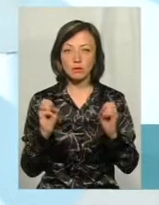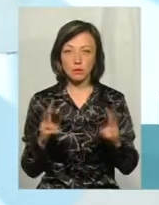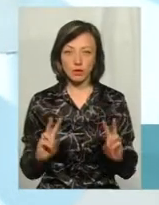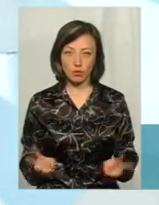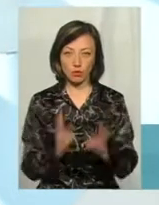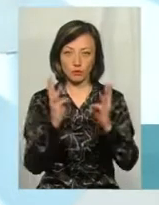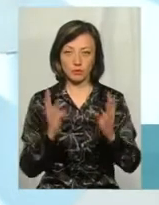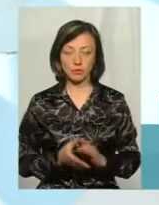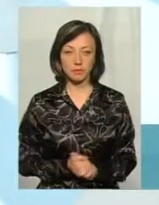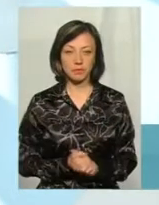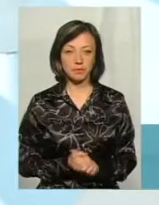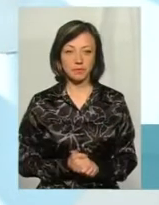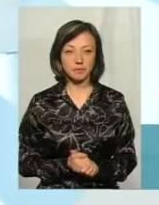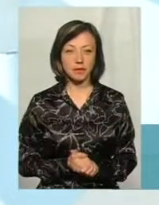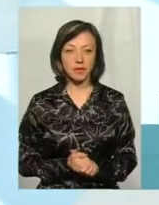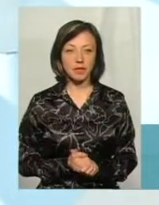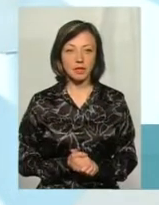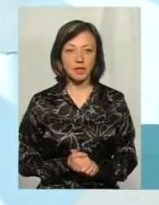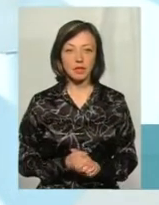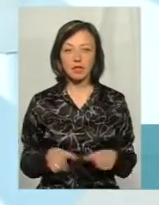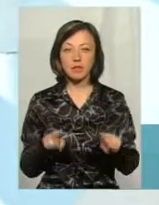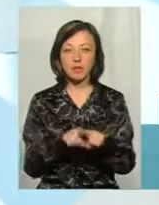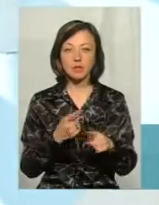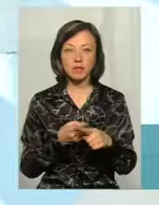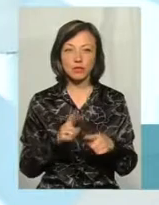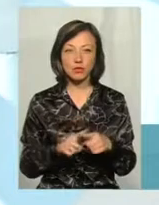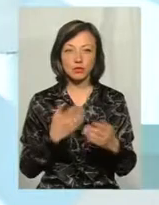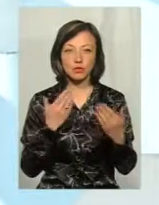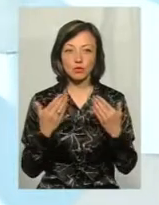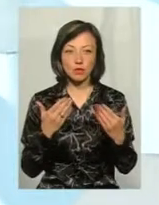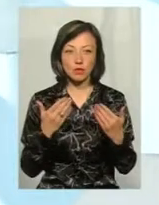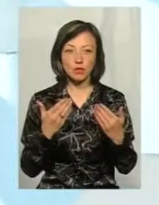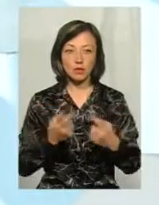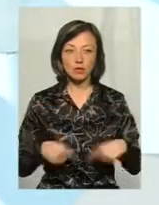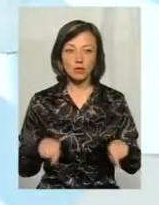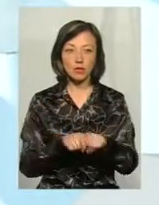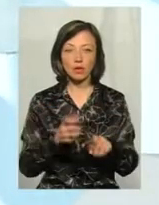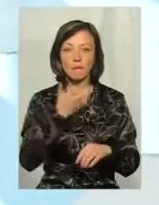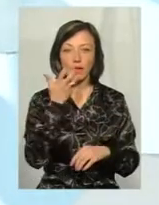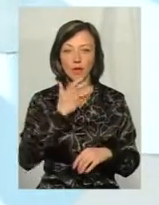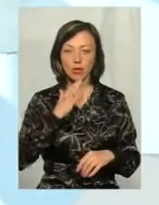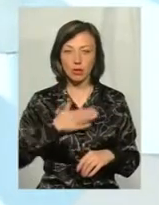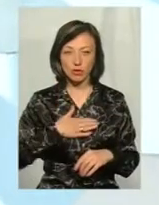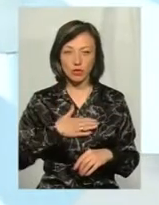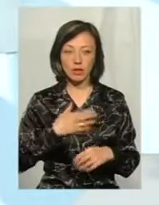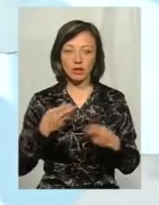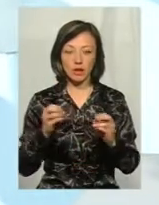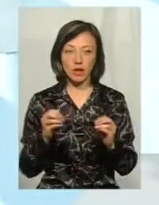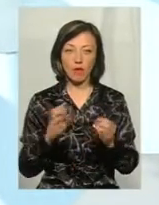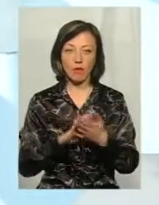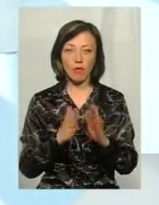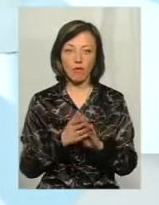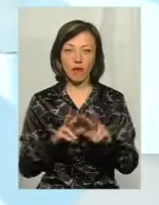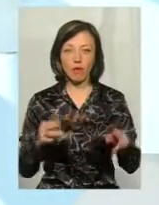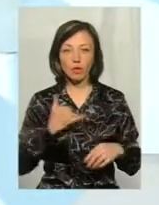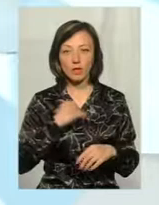небезпечними в пожежному плані. От. Ну і так само це стосується і зони, значить, південної нашої, значить, де такі майже умови, як в